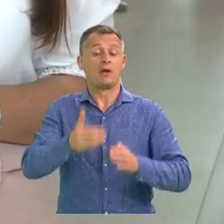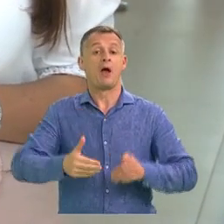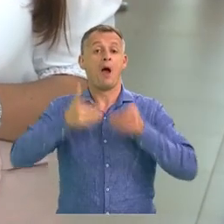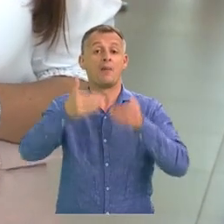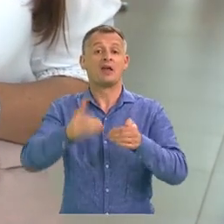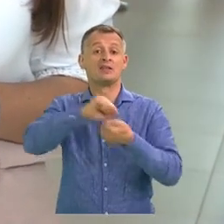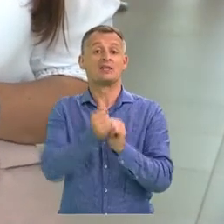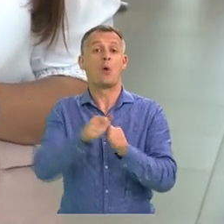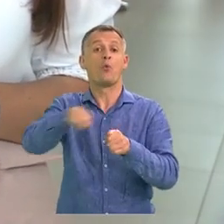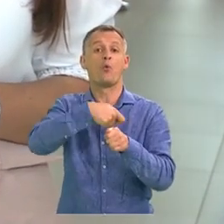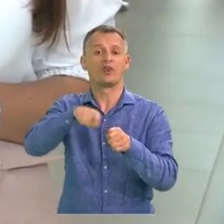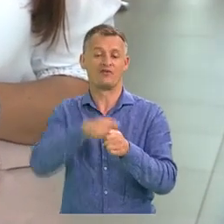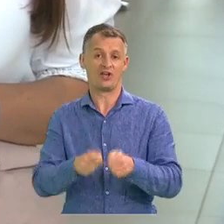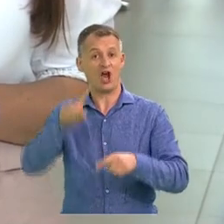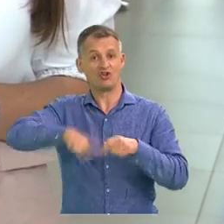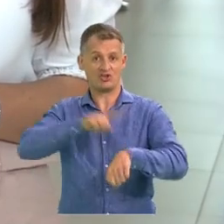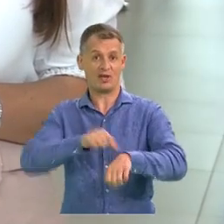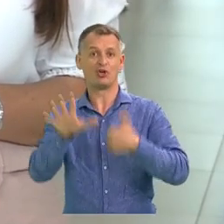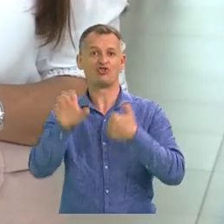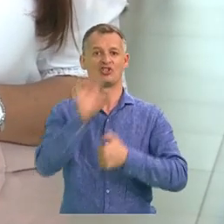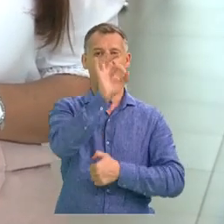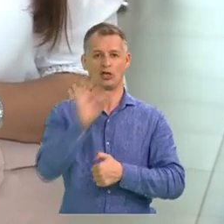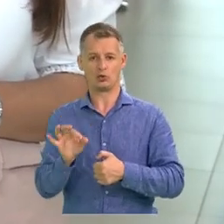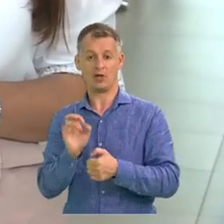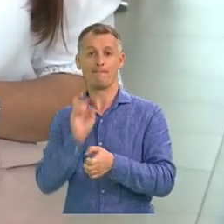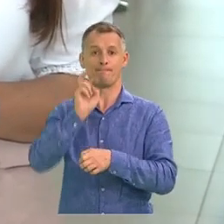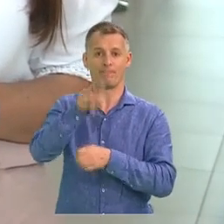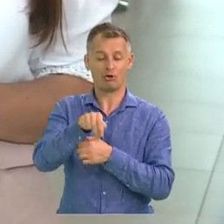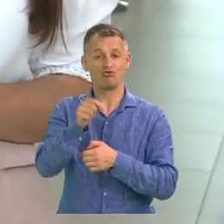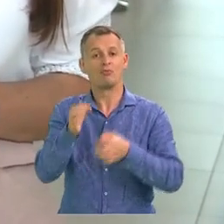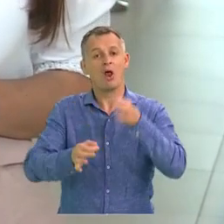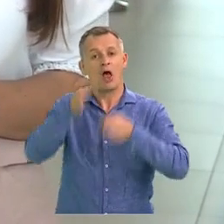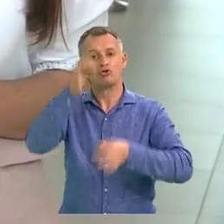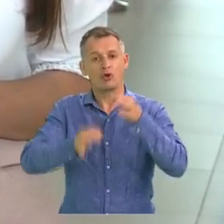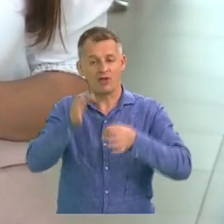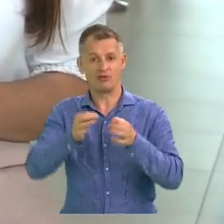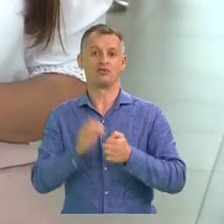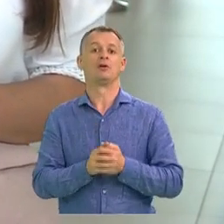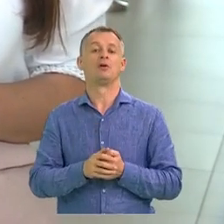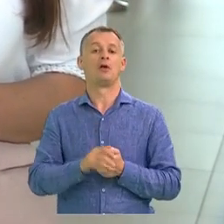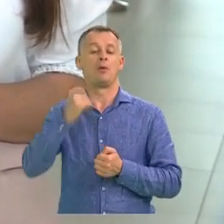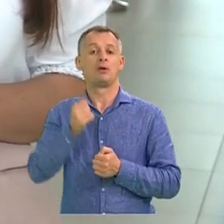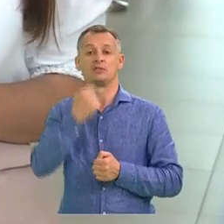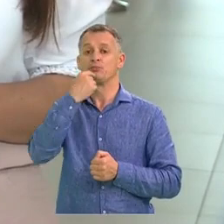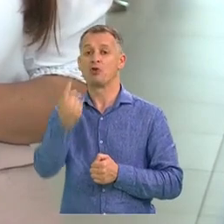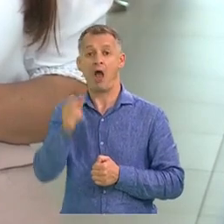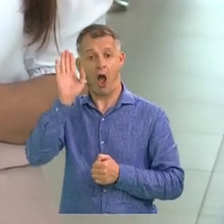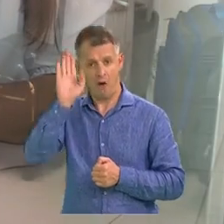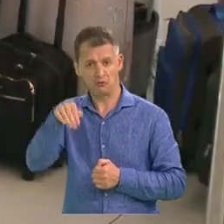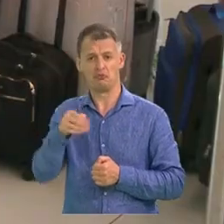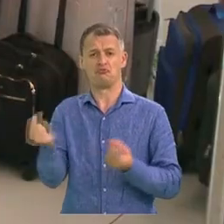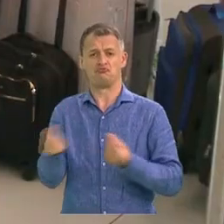În același timp, peste 60% dintre participanții la un sondaj de opinie declară că au avut deja